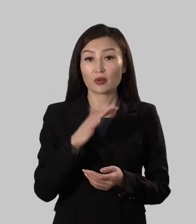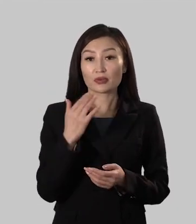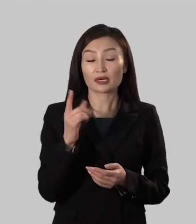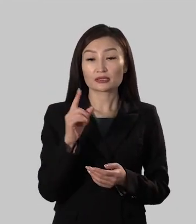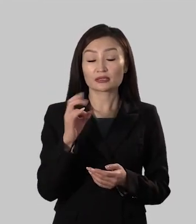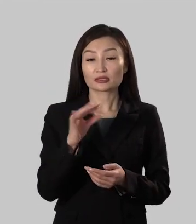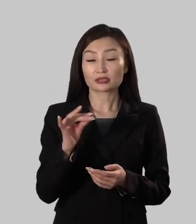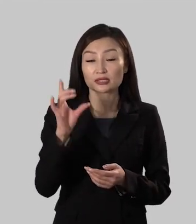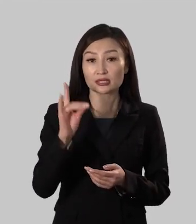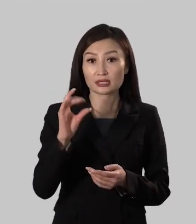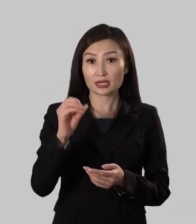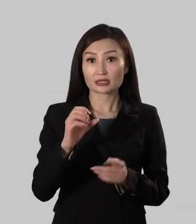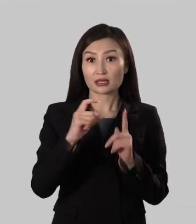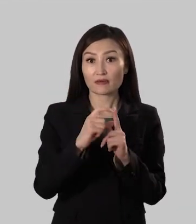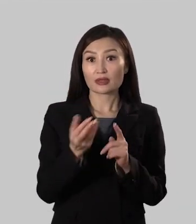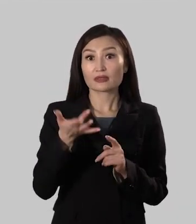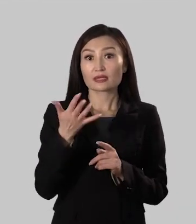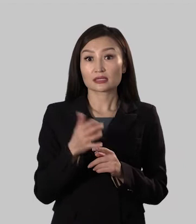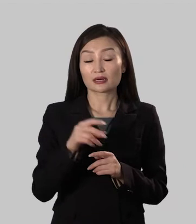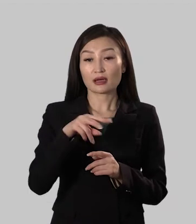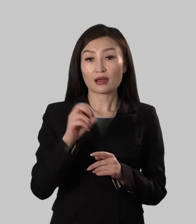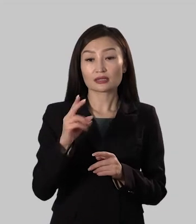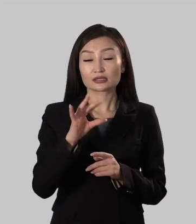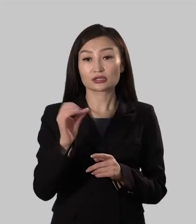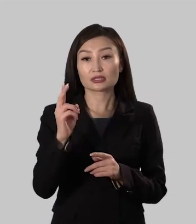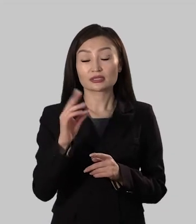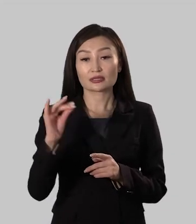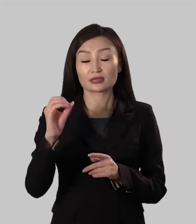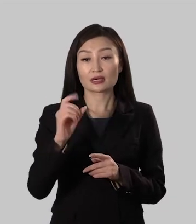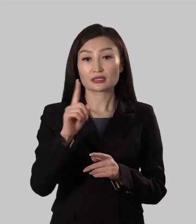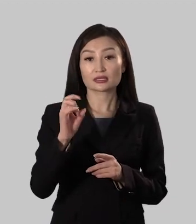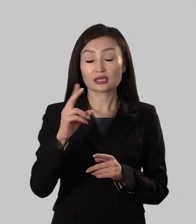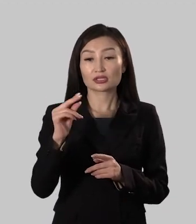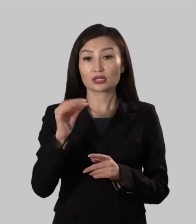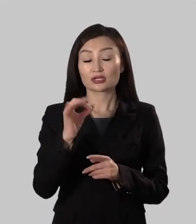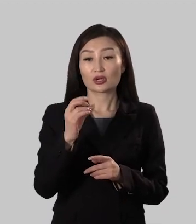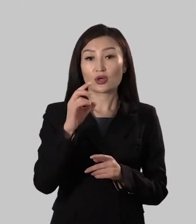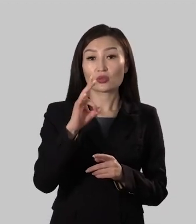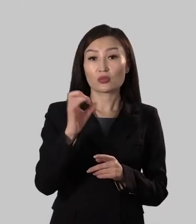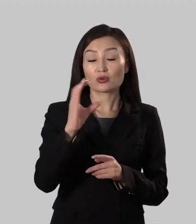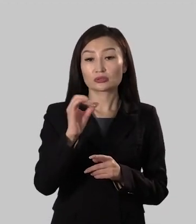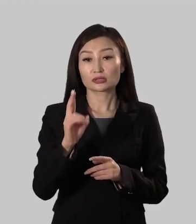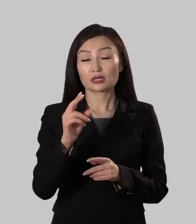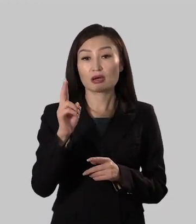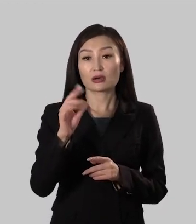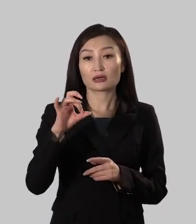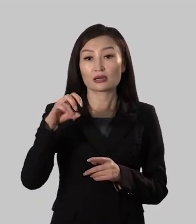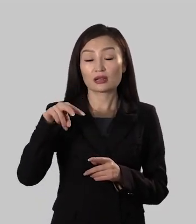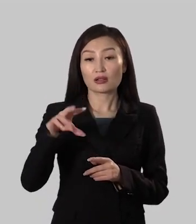Многозначные слова – слова, имеющие несколько лексических значений. «Носик», «крыло», «месяц».